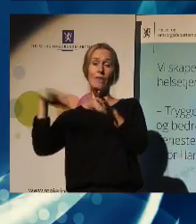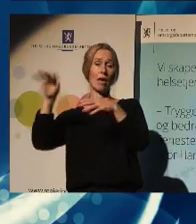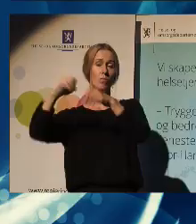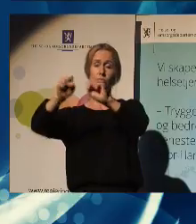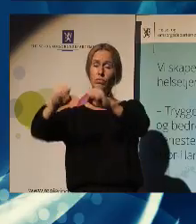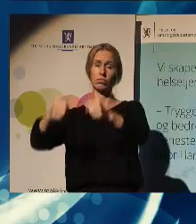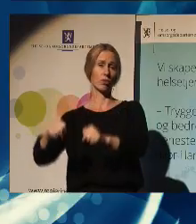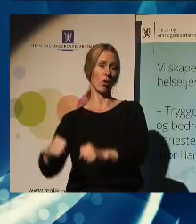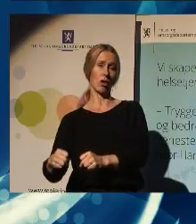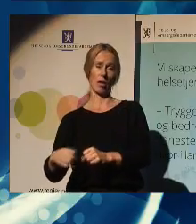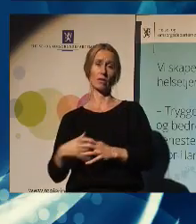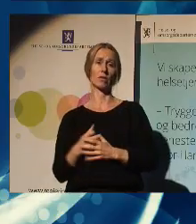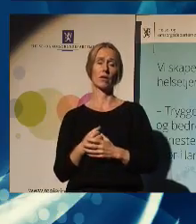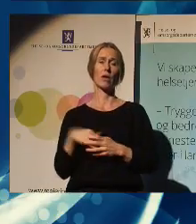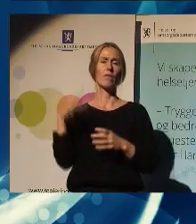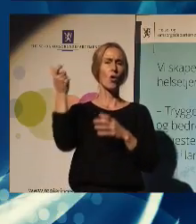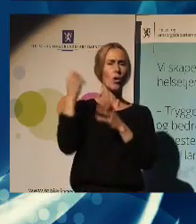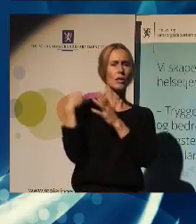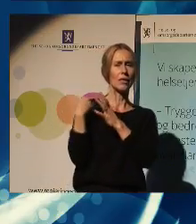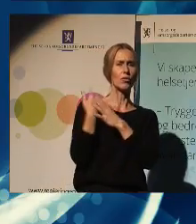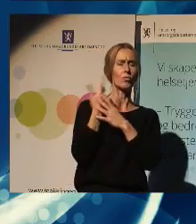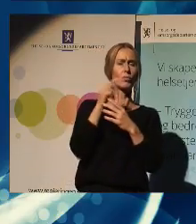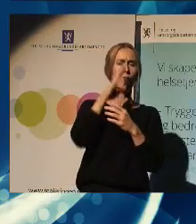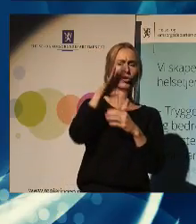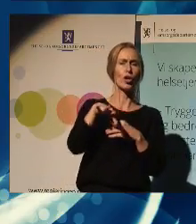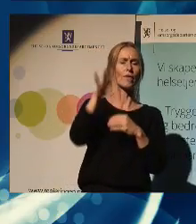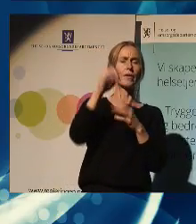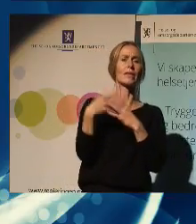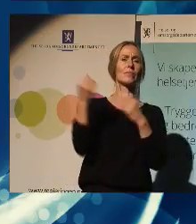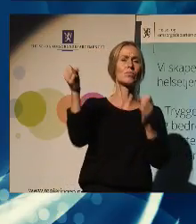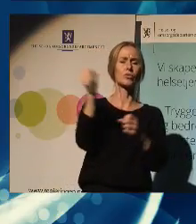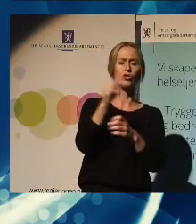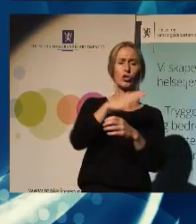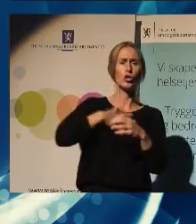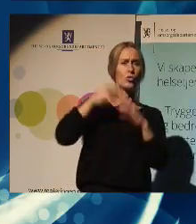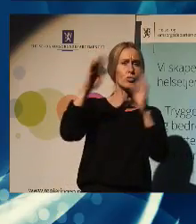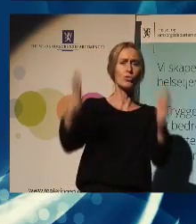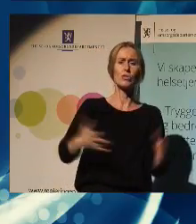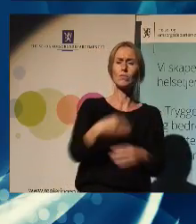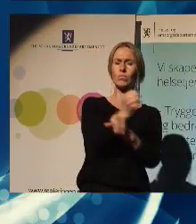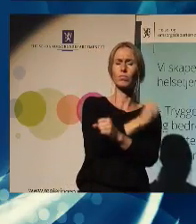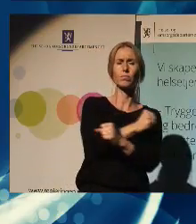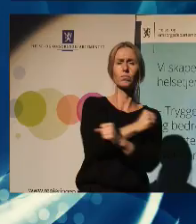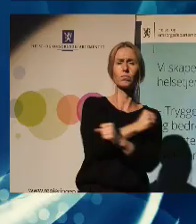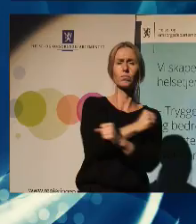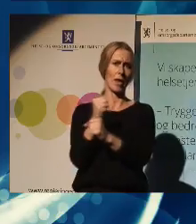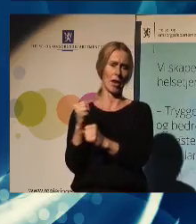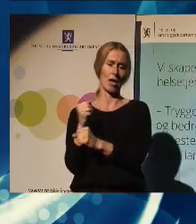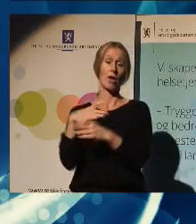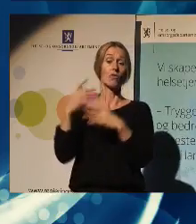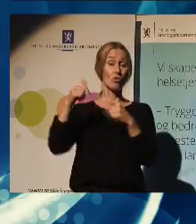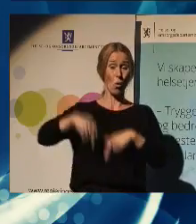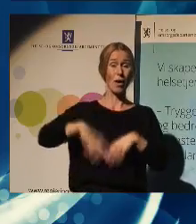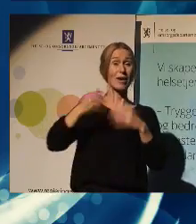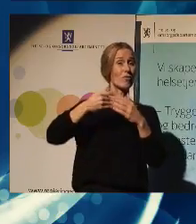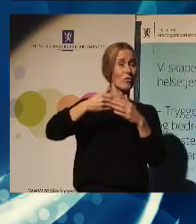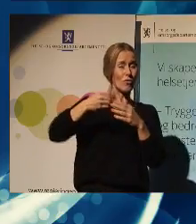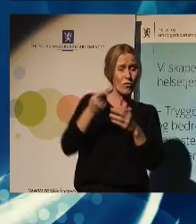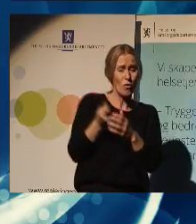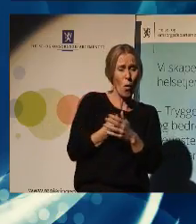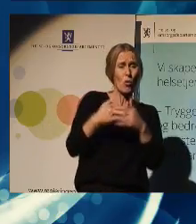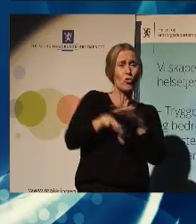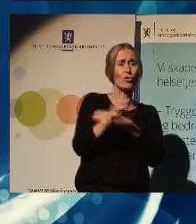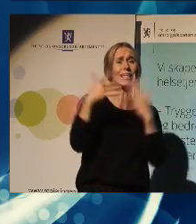nettopp på nyhetene om at de bombet sykehusene. Nå regner de med at det svært få under 10 leger igjen.